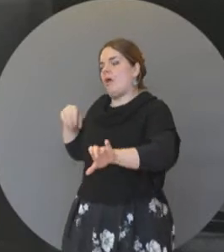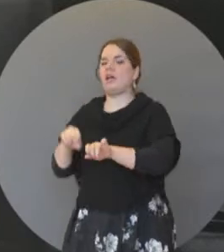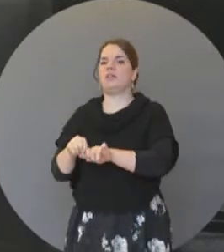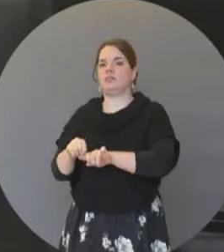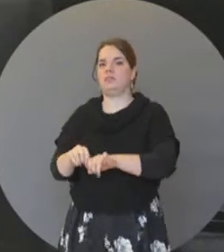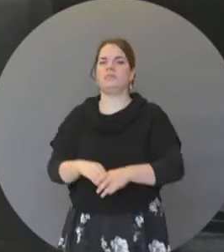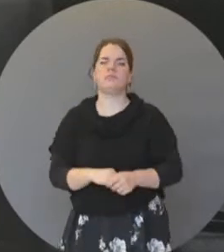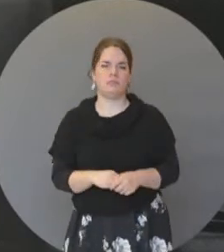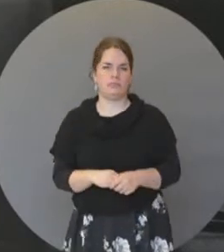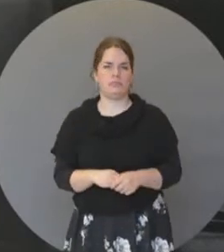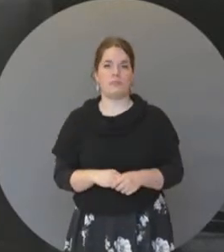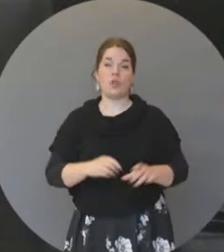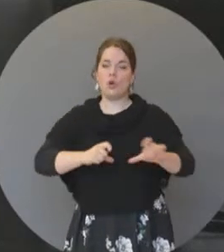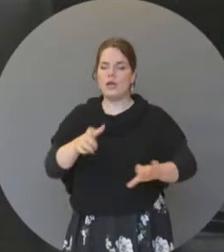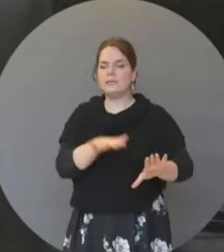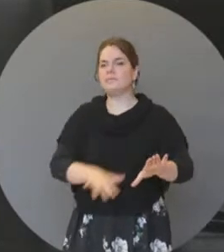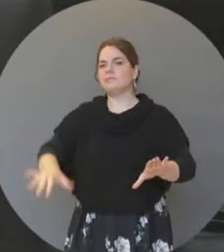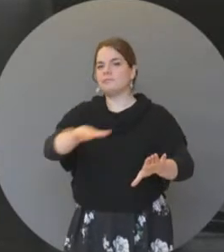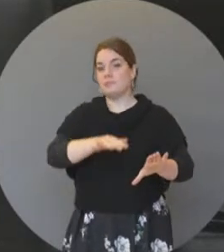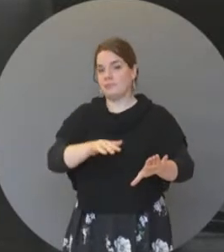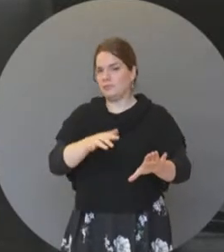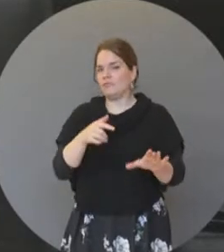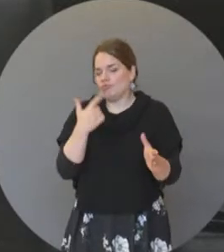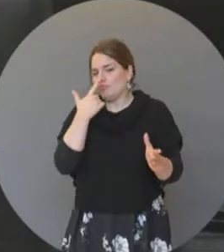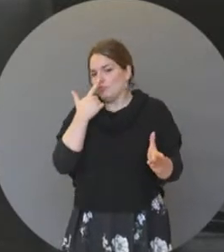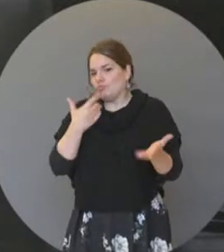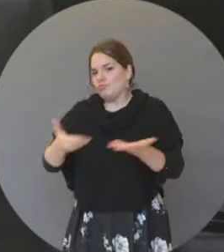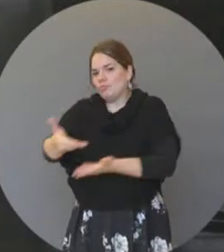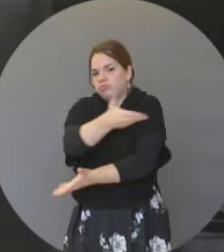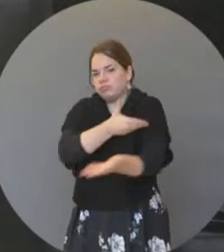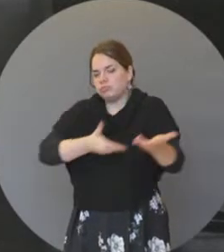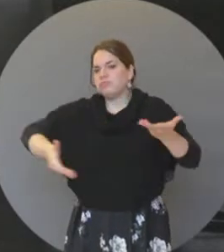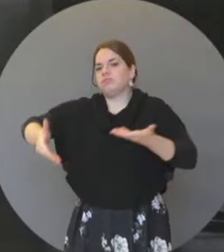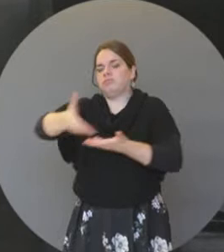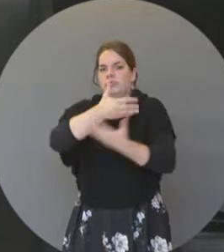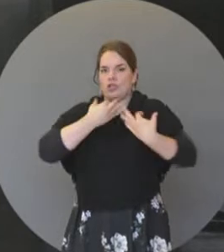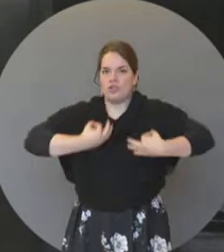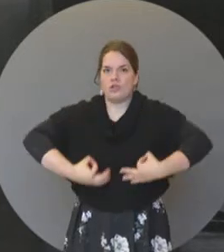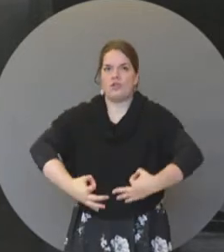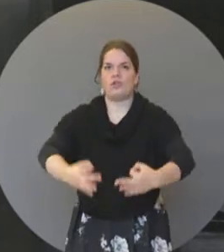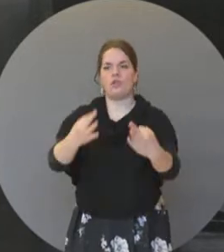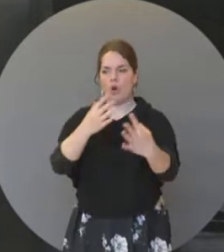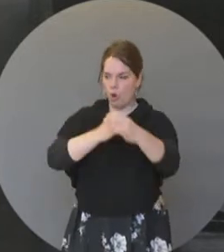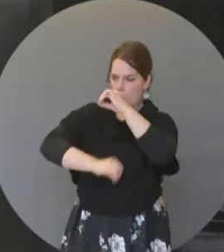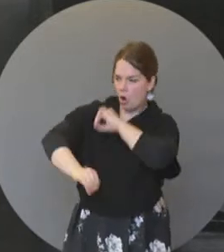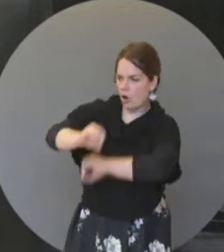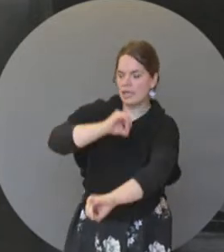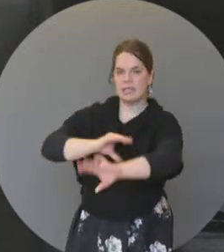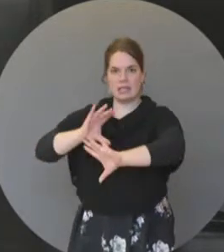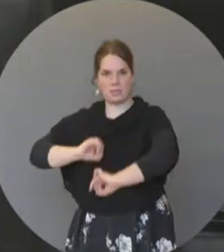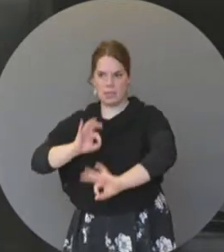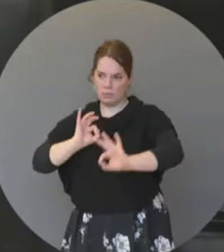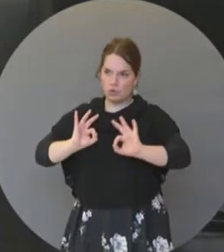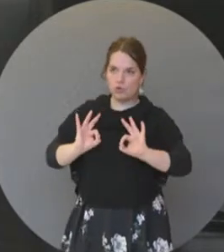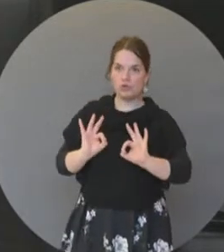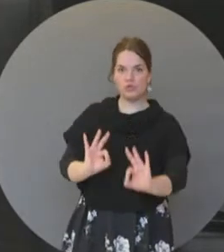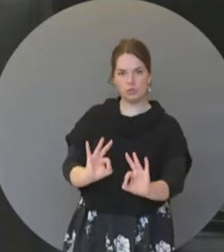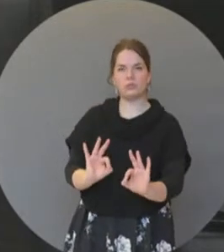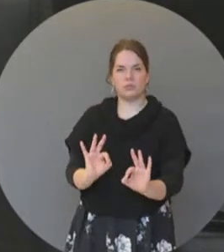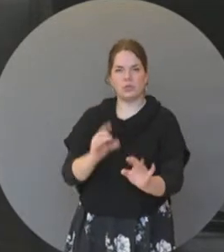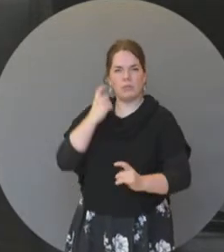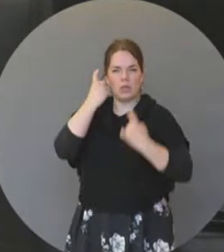chers collègues nous souhaitons avancer sereinement sur ce dossier prendre le temps nécessaire pour organiser cette expérimentation évaluer